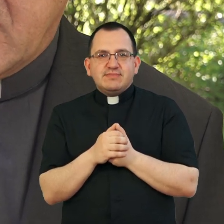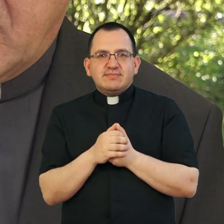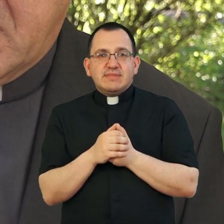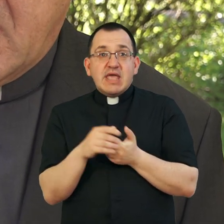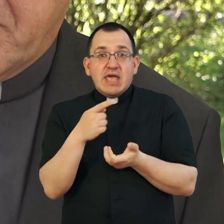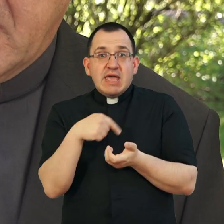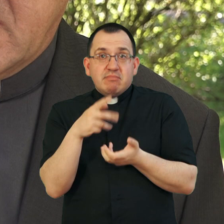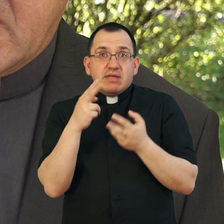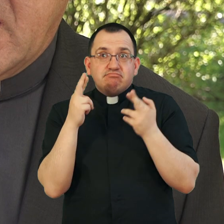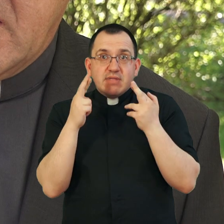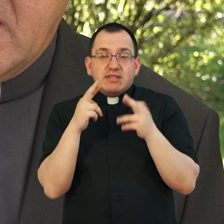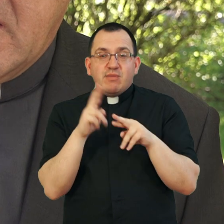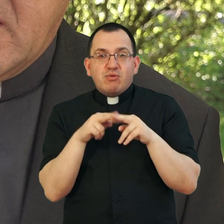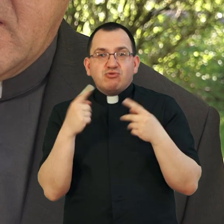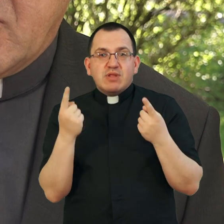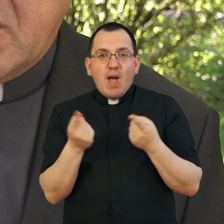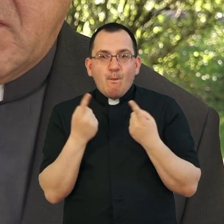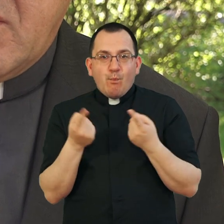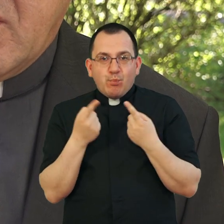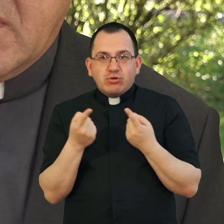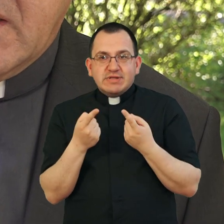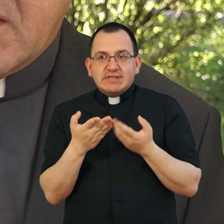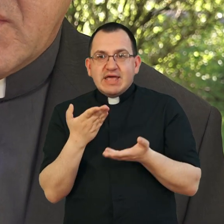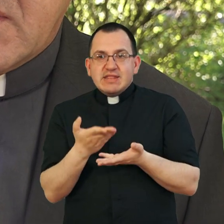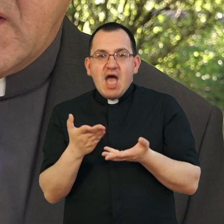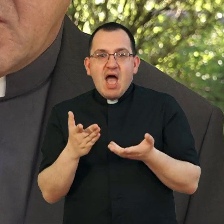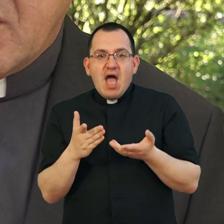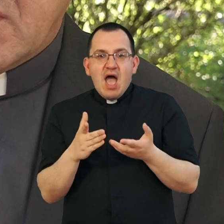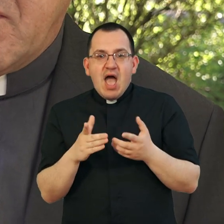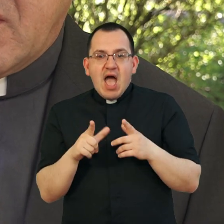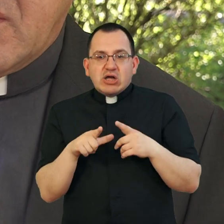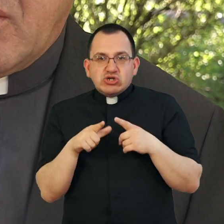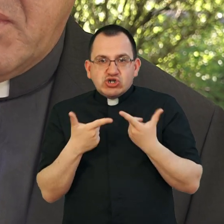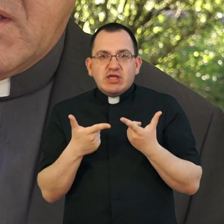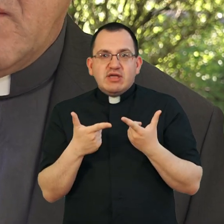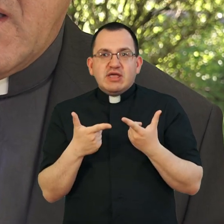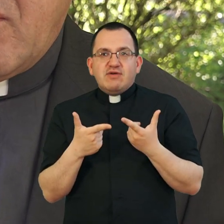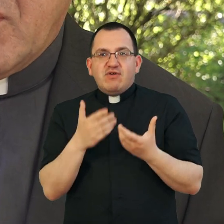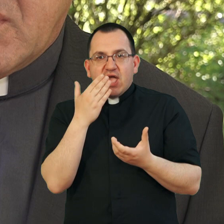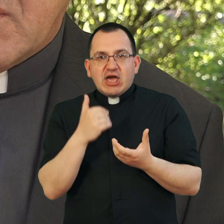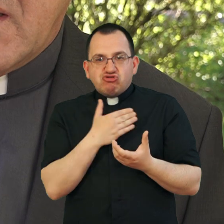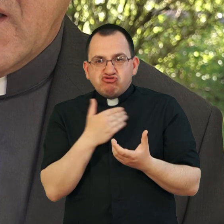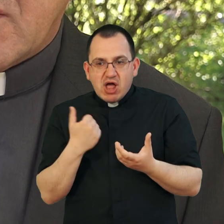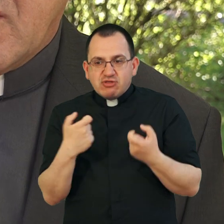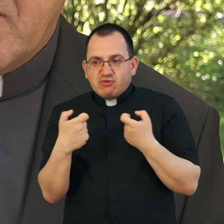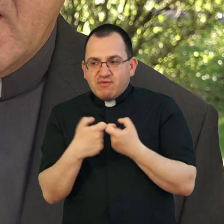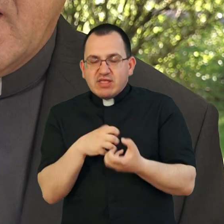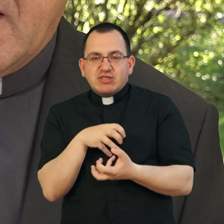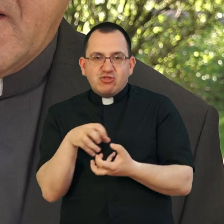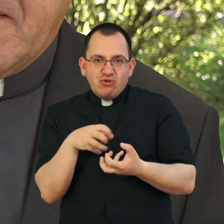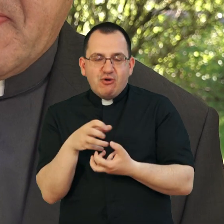i da će to biti jedan poticaj življenju onda kršćanskih evanđelskih vrednota u obiteljima, evo, pogotovo sa